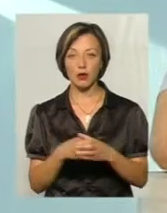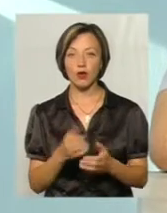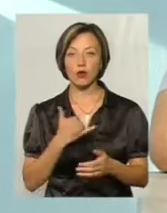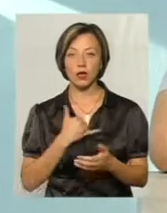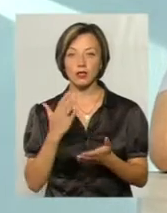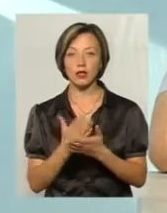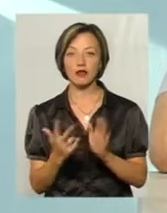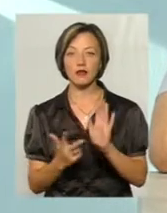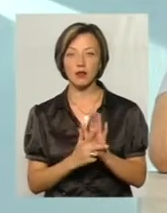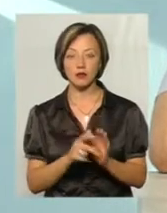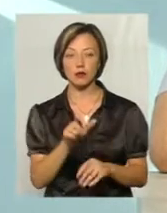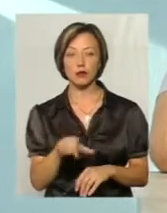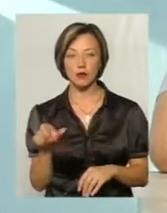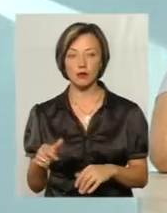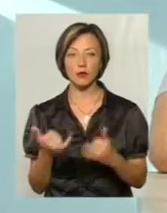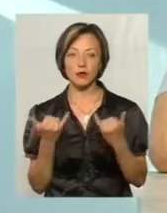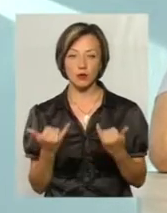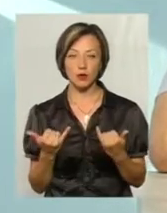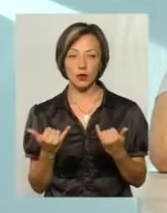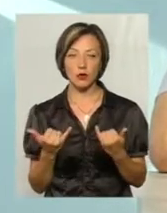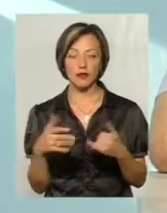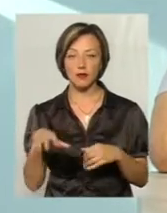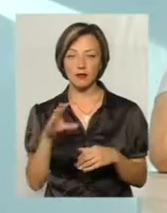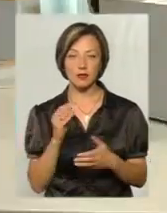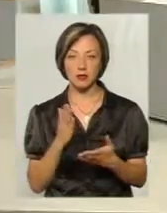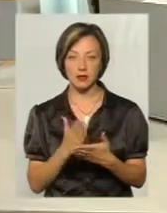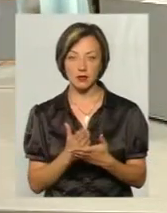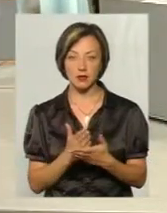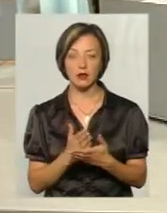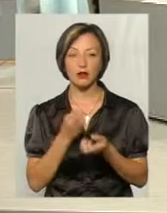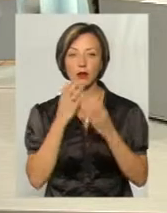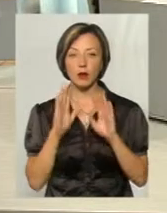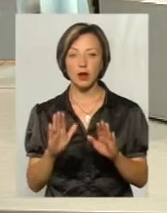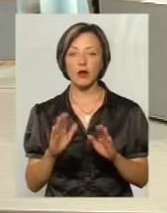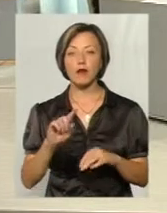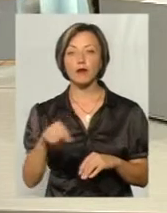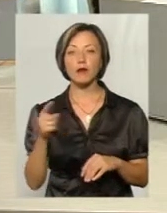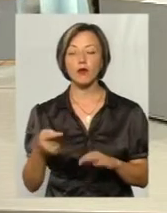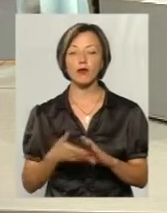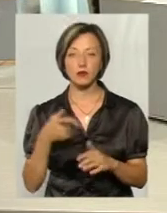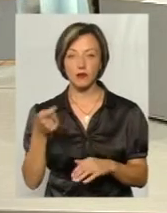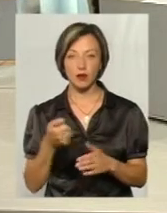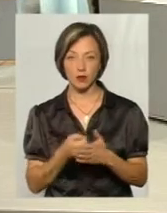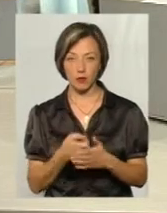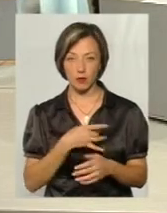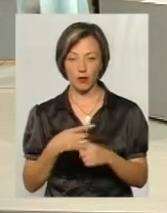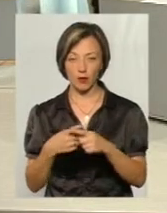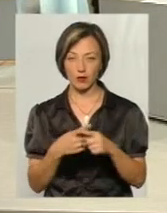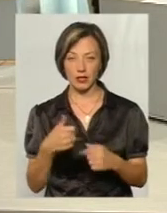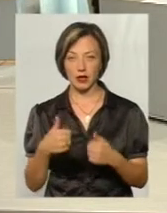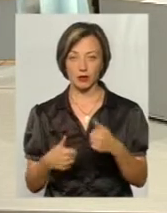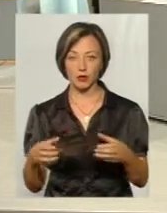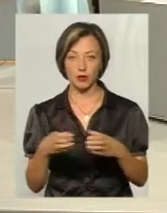8 чоловік. Ну, на жаль, сьогодні там немає всіх. Добре, тоді які ви вимоги висуваєте до білорусів